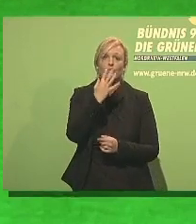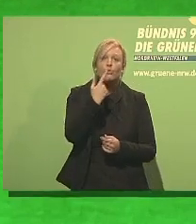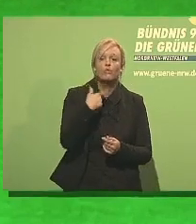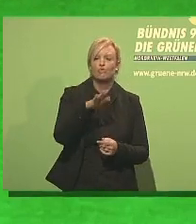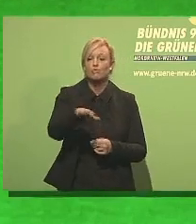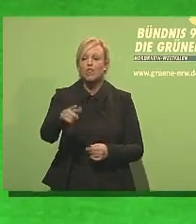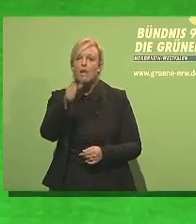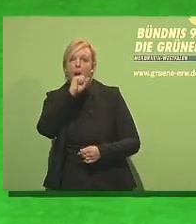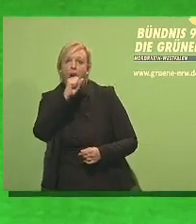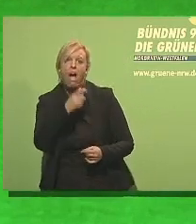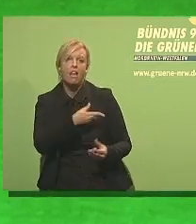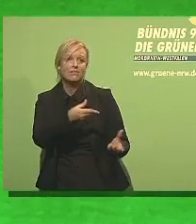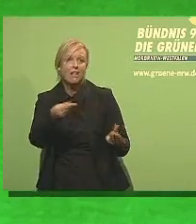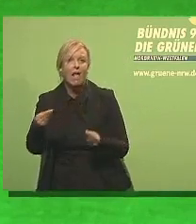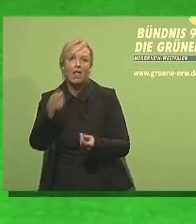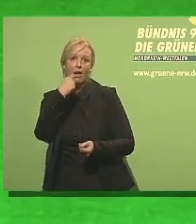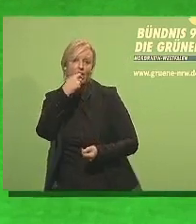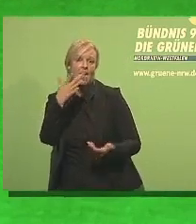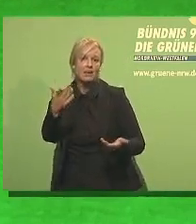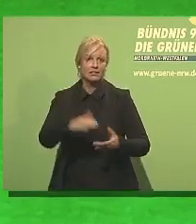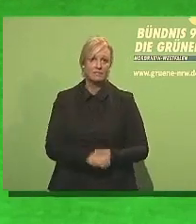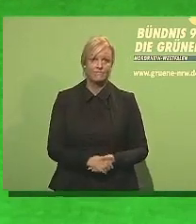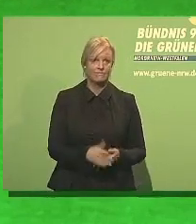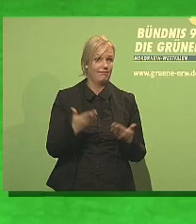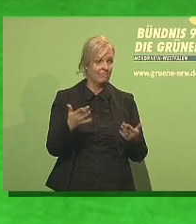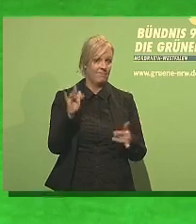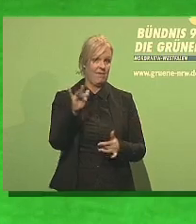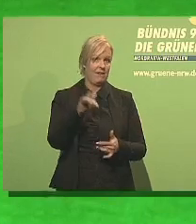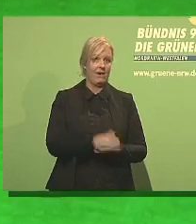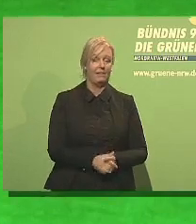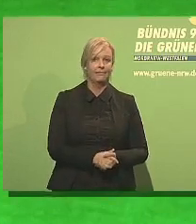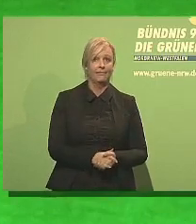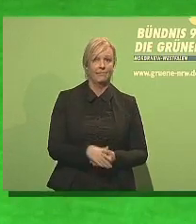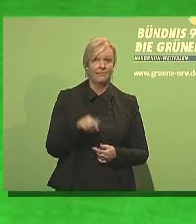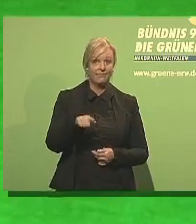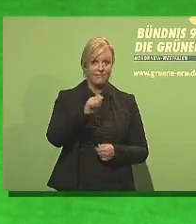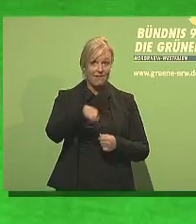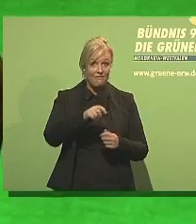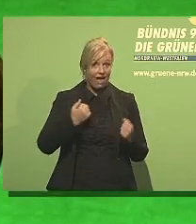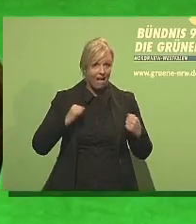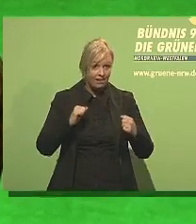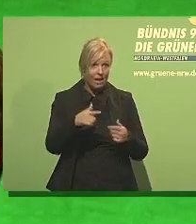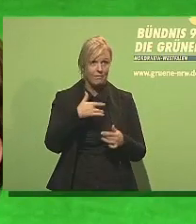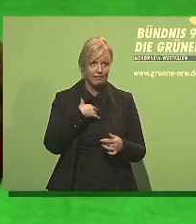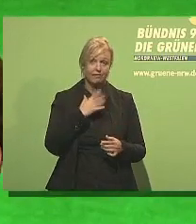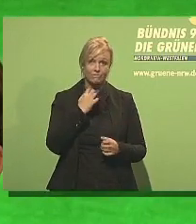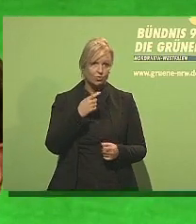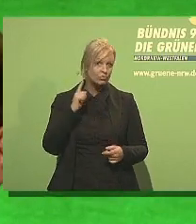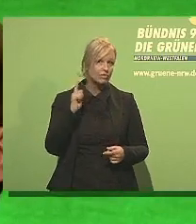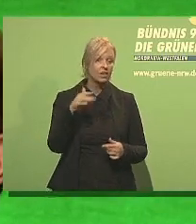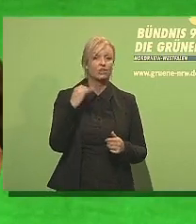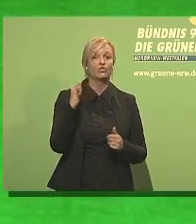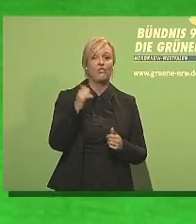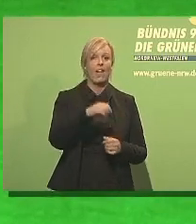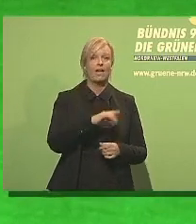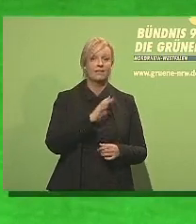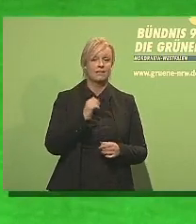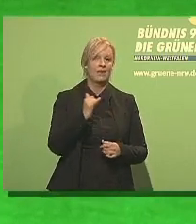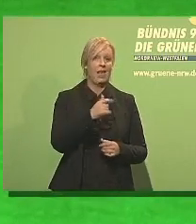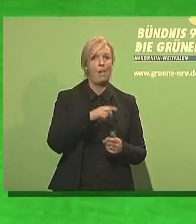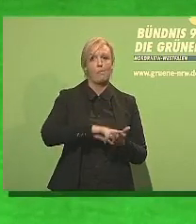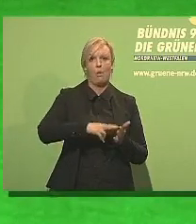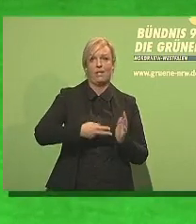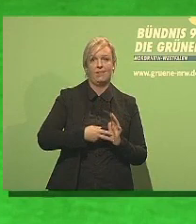in die Eisdiele gehen können. Und so konkret können und werden wir im Wahlkampf benennen, was schwarz-gelbe Politik für die Ärmsten in diesem